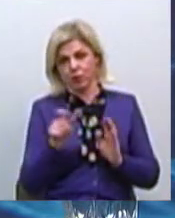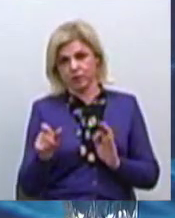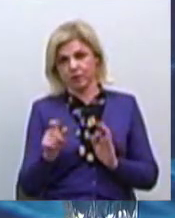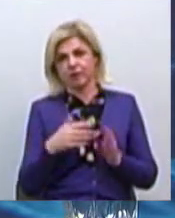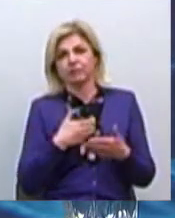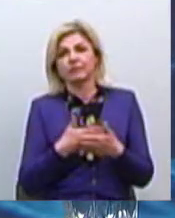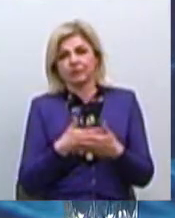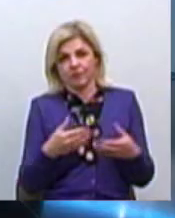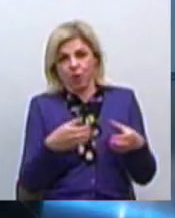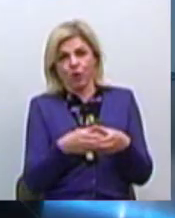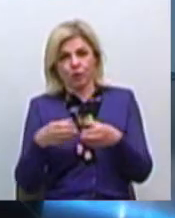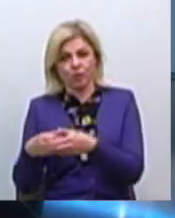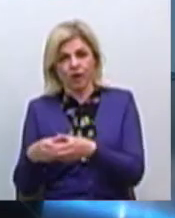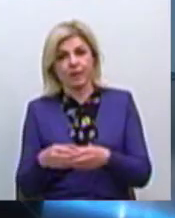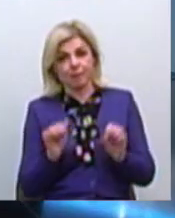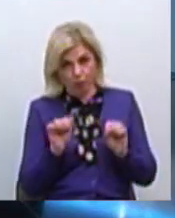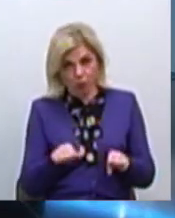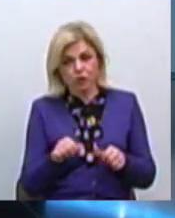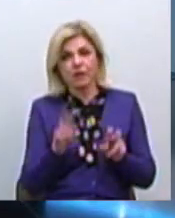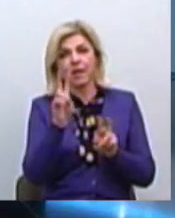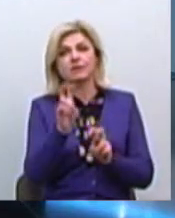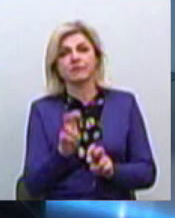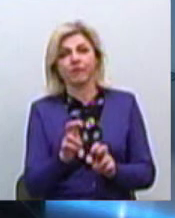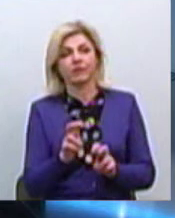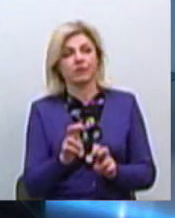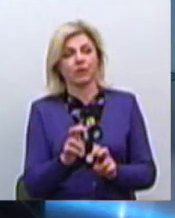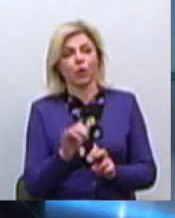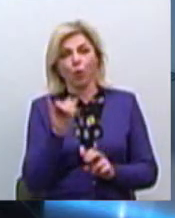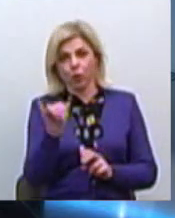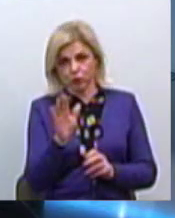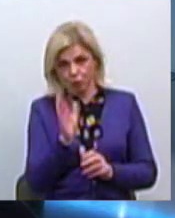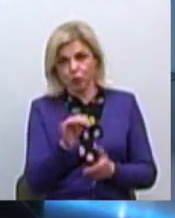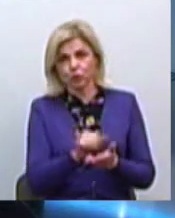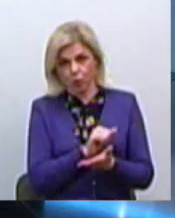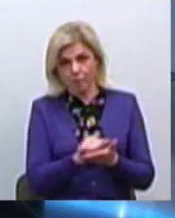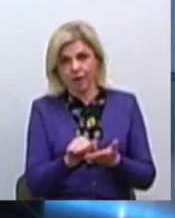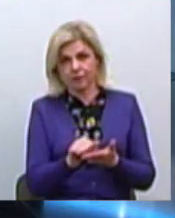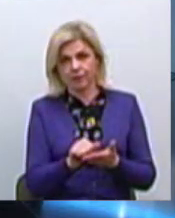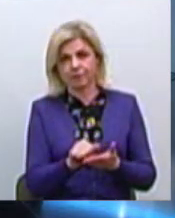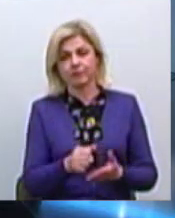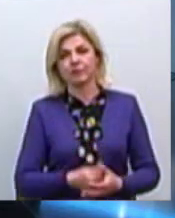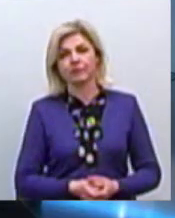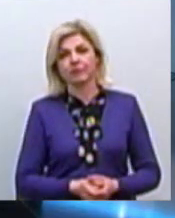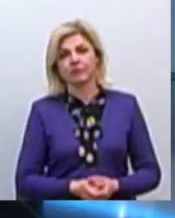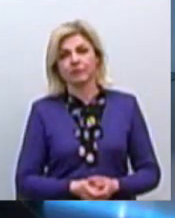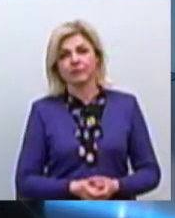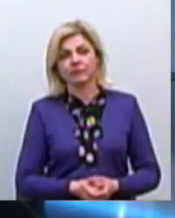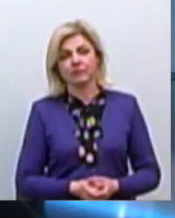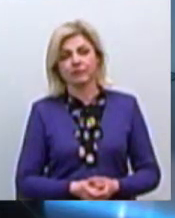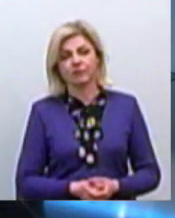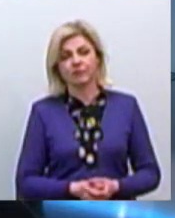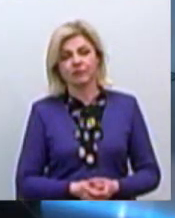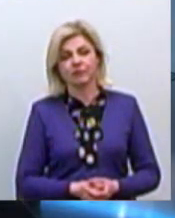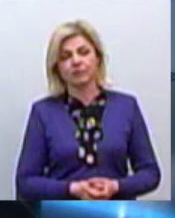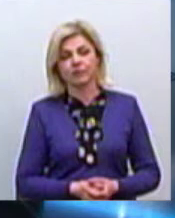громадських формувань. Можна їх назвати? В них будуть документи? Вони будуть...